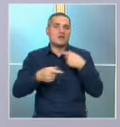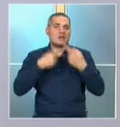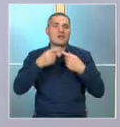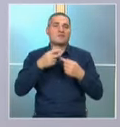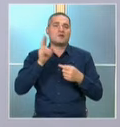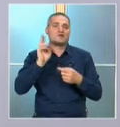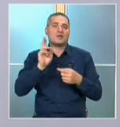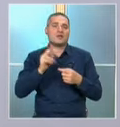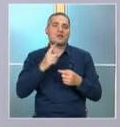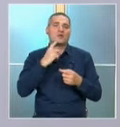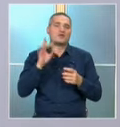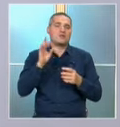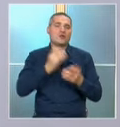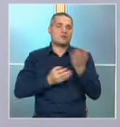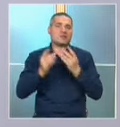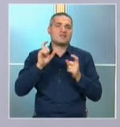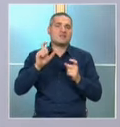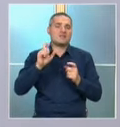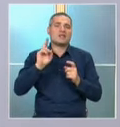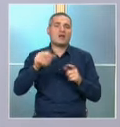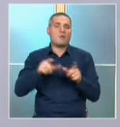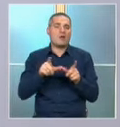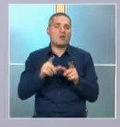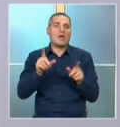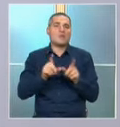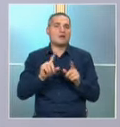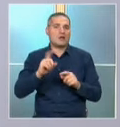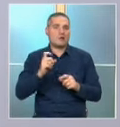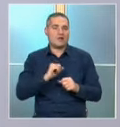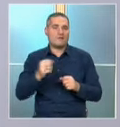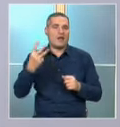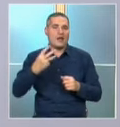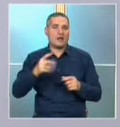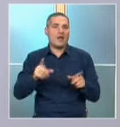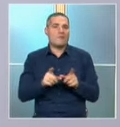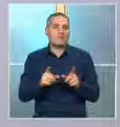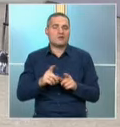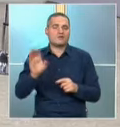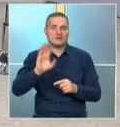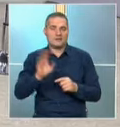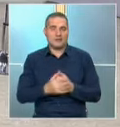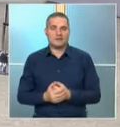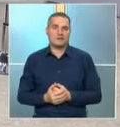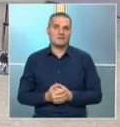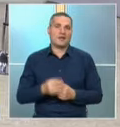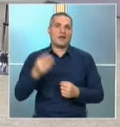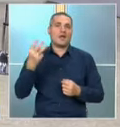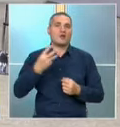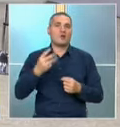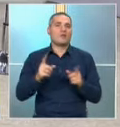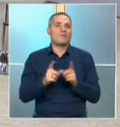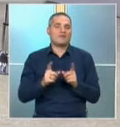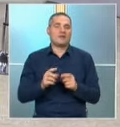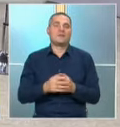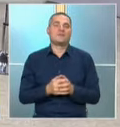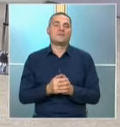с преподавателите от Средно училище Свети Свети Кирил и Методий, Мартина Георгиева и Елена Мавродиева. Здравейте. Здравейте. Елеонора Мавродиева,